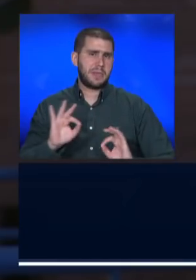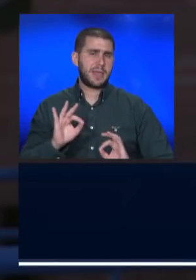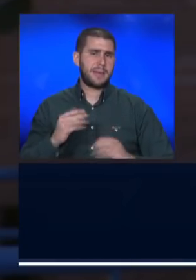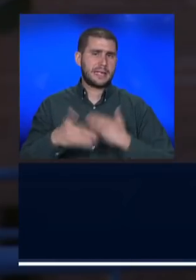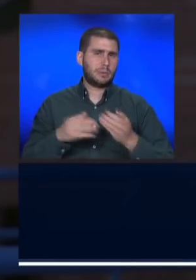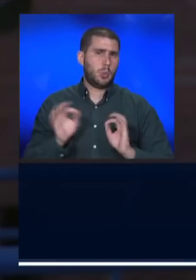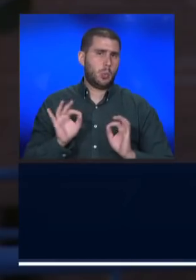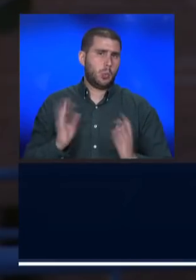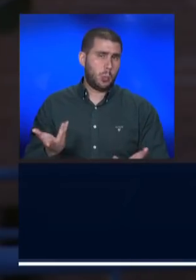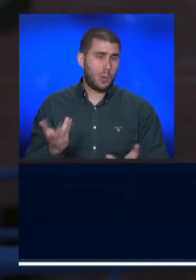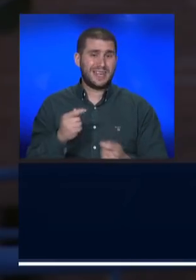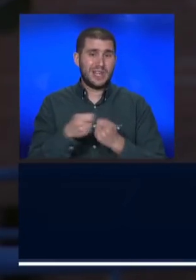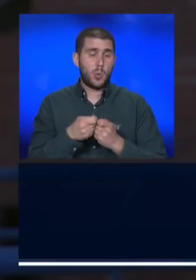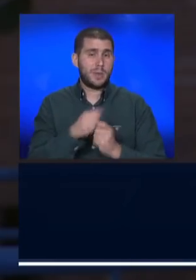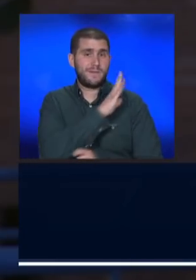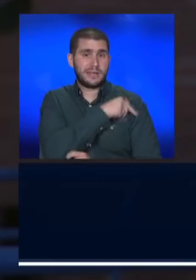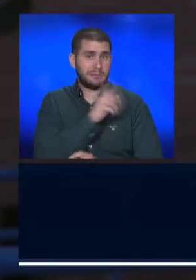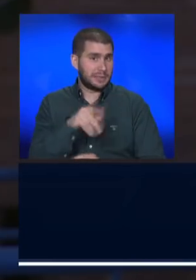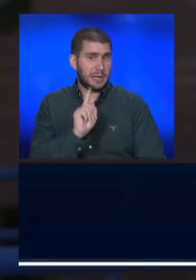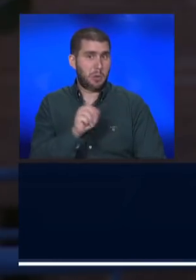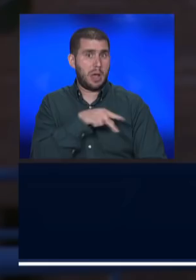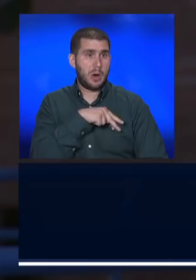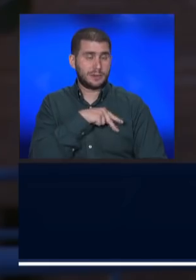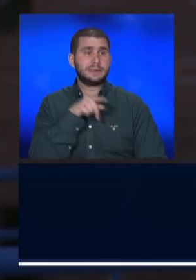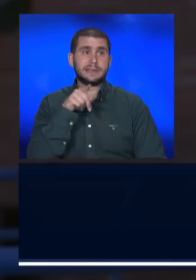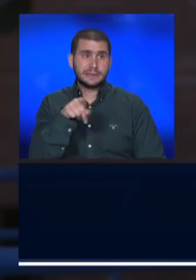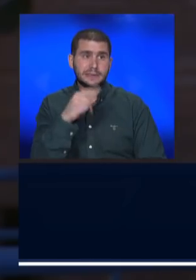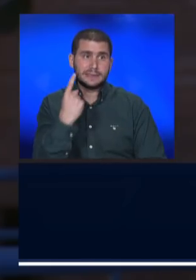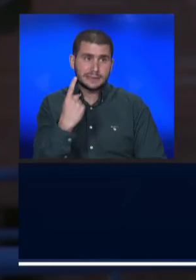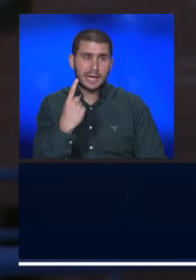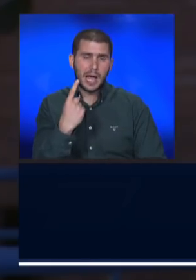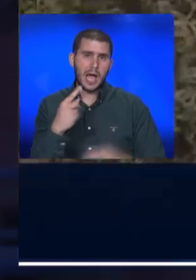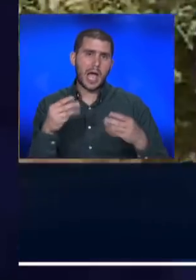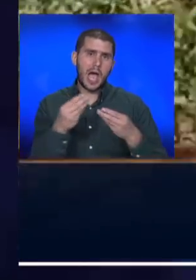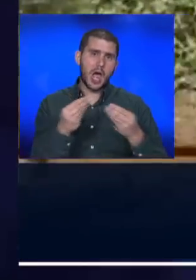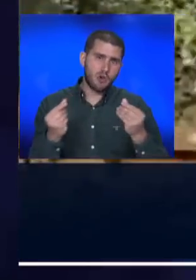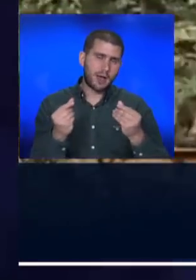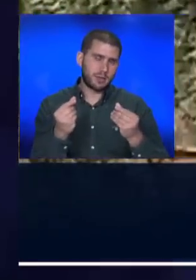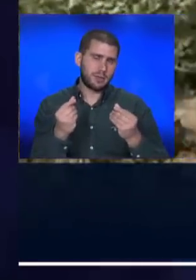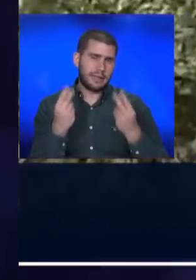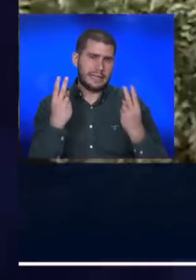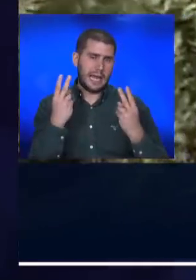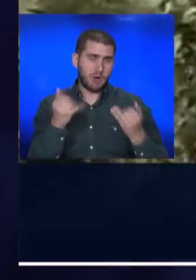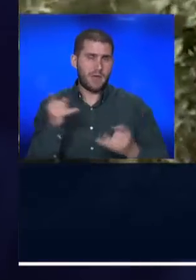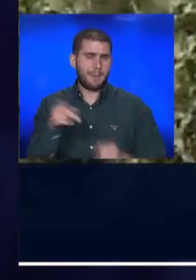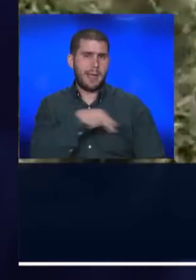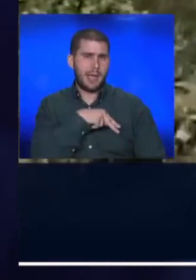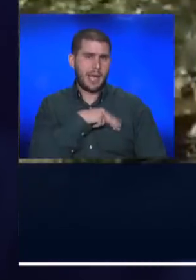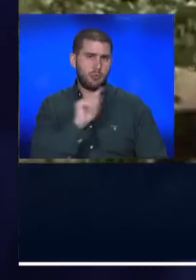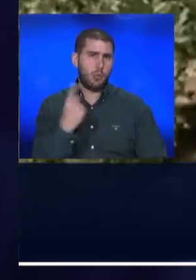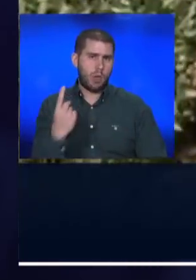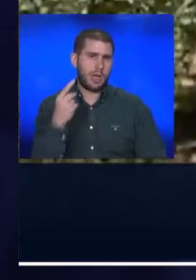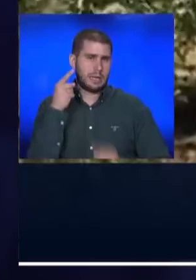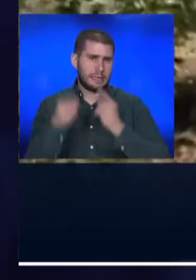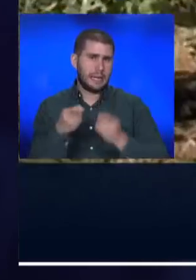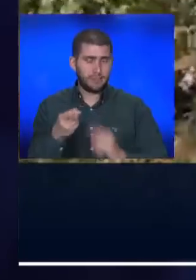הארגונים הפלסטינים, אגב, שזה למעשה, זה החשד המרכזי כרגע שהם עומדים מאחורי הירי. תראה, אני אגיד לך